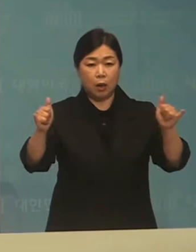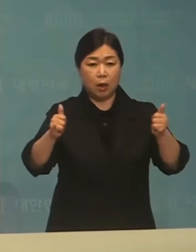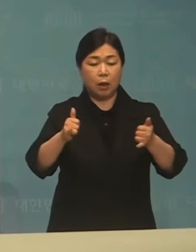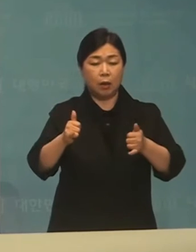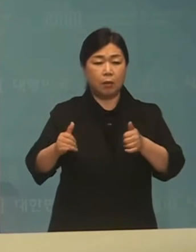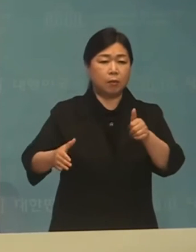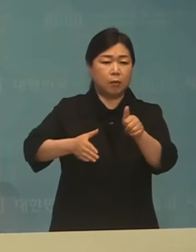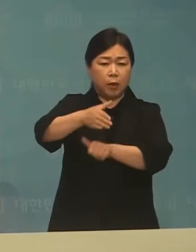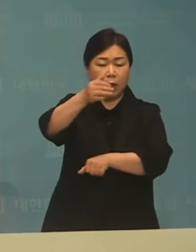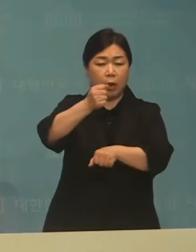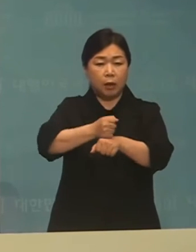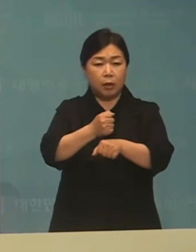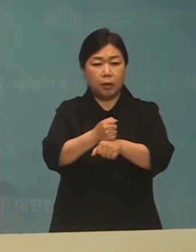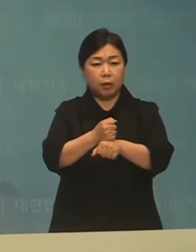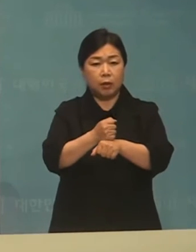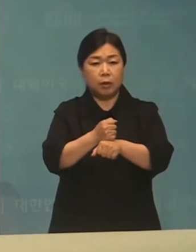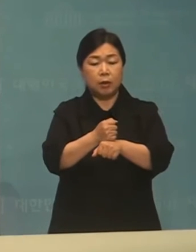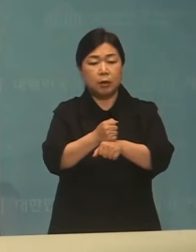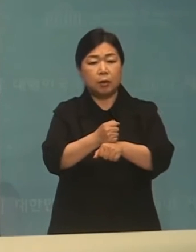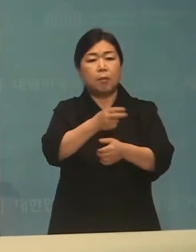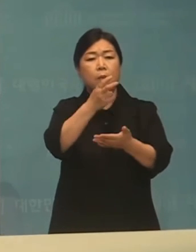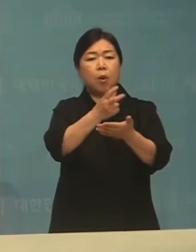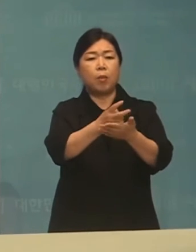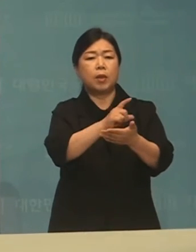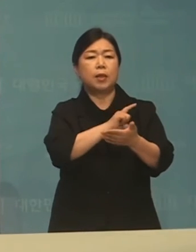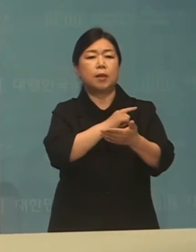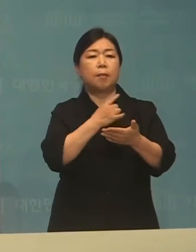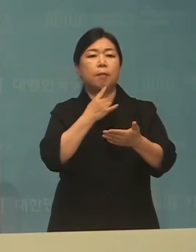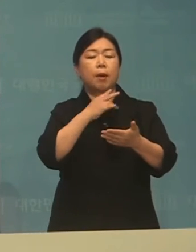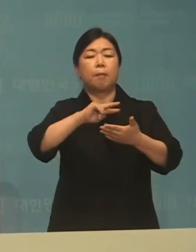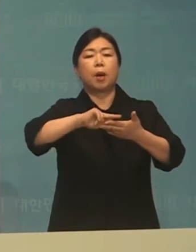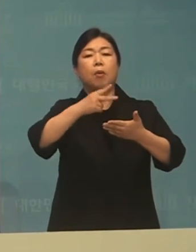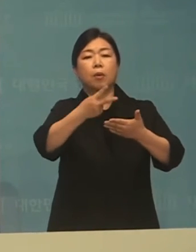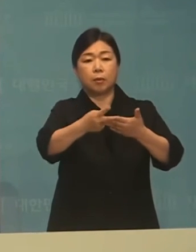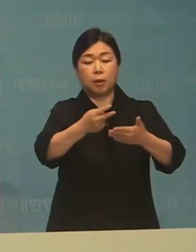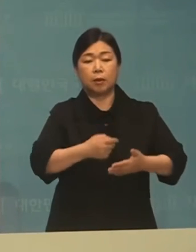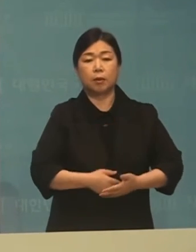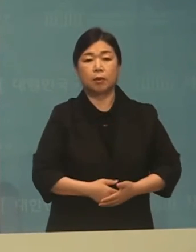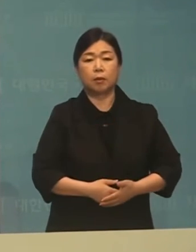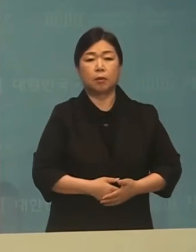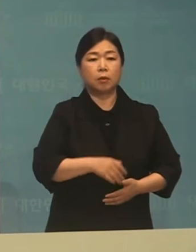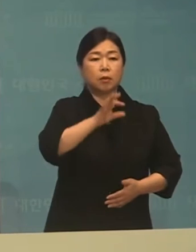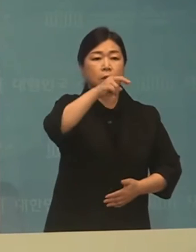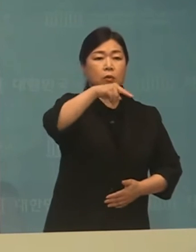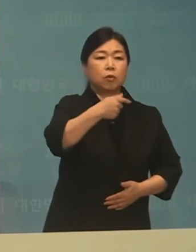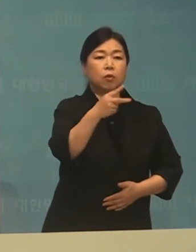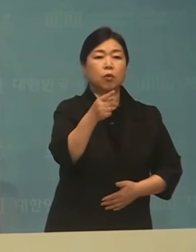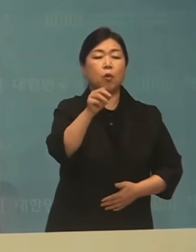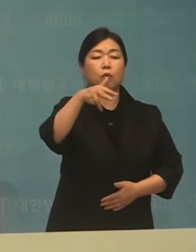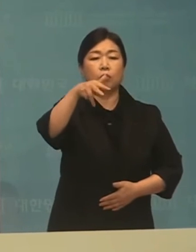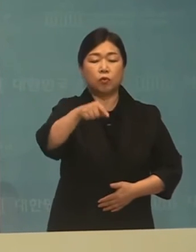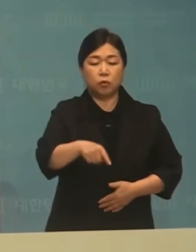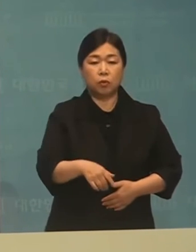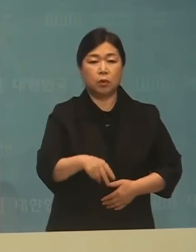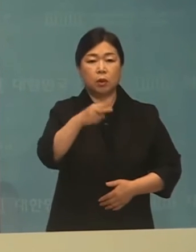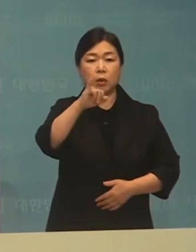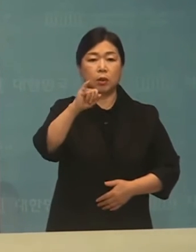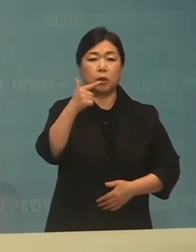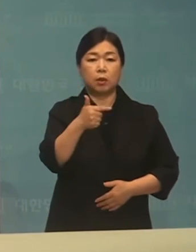치안유지법을 이름만 바꾼 것입니다. 민족시인 윤동주, 단재 신처